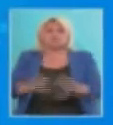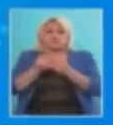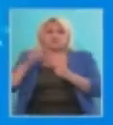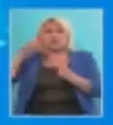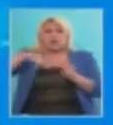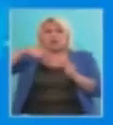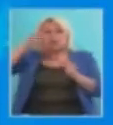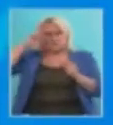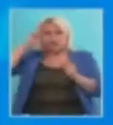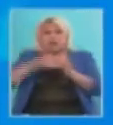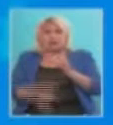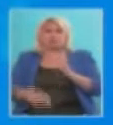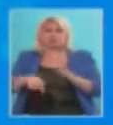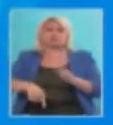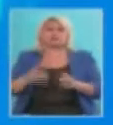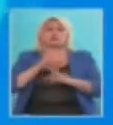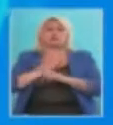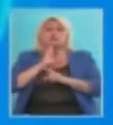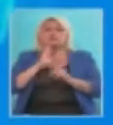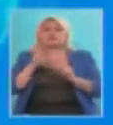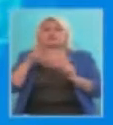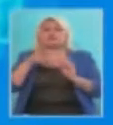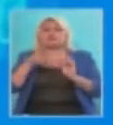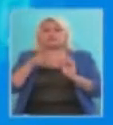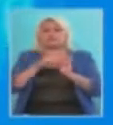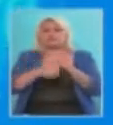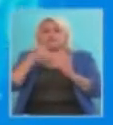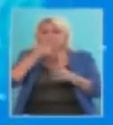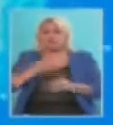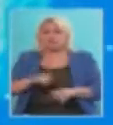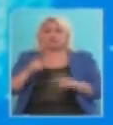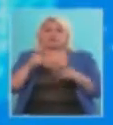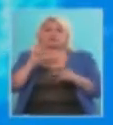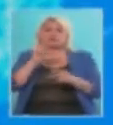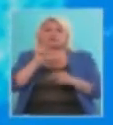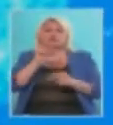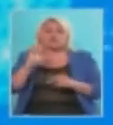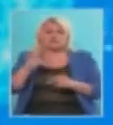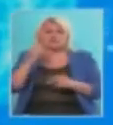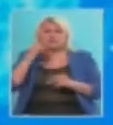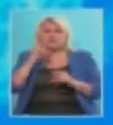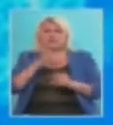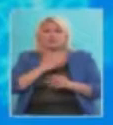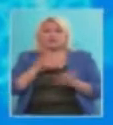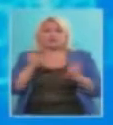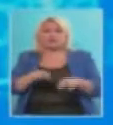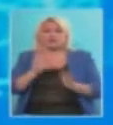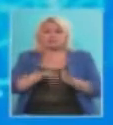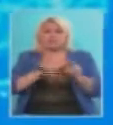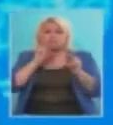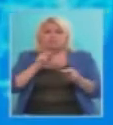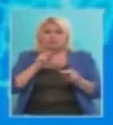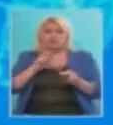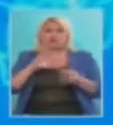колодца труп девочки 2016 года рождения. Как сообщили в департаменте по чрезвычайным ситуациям, ребенок был оставлен без